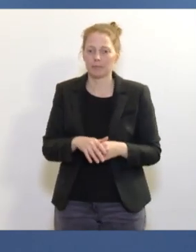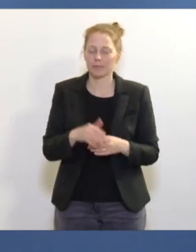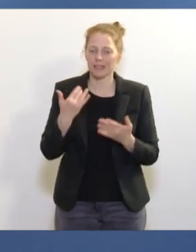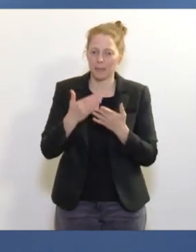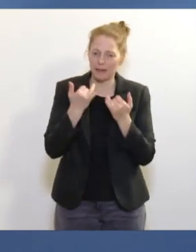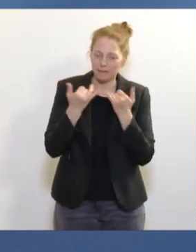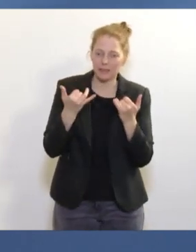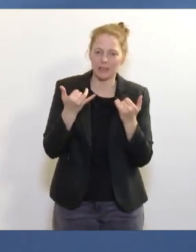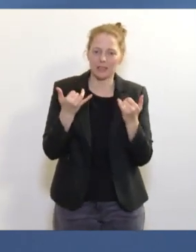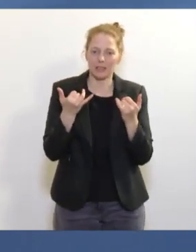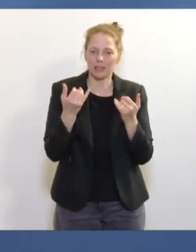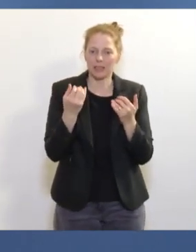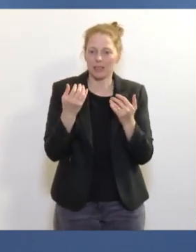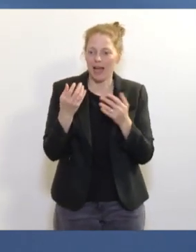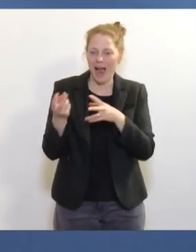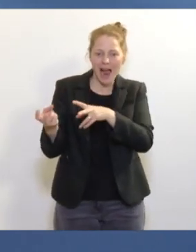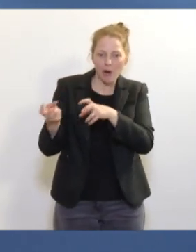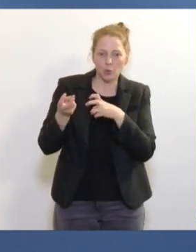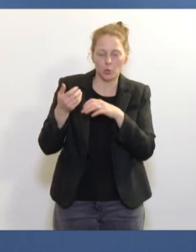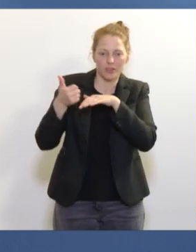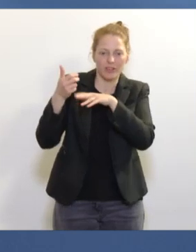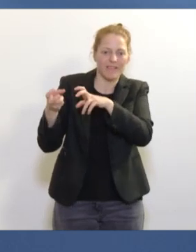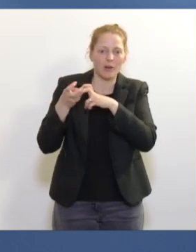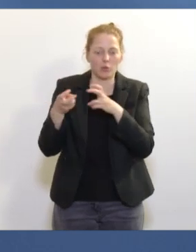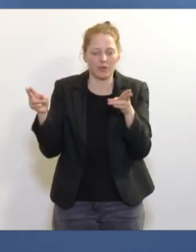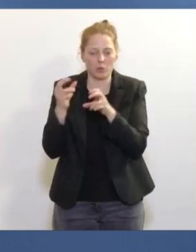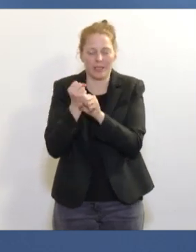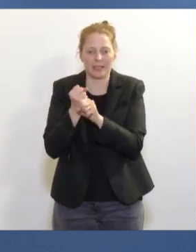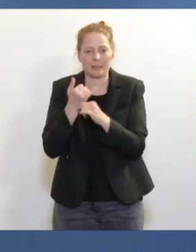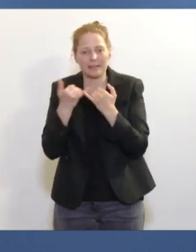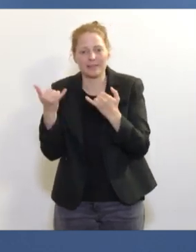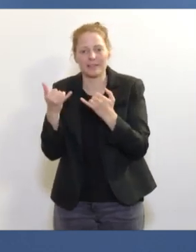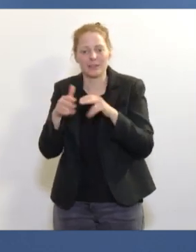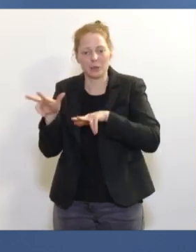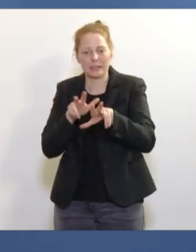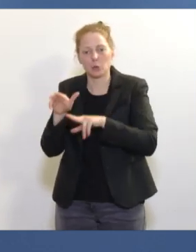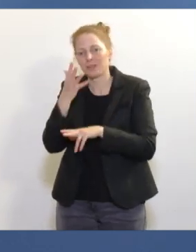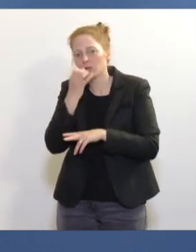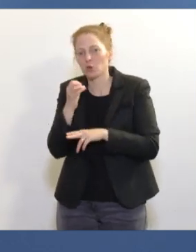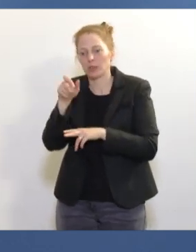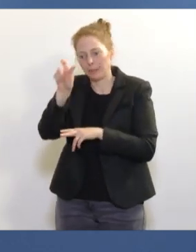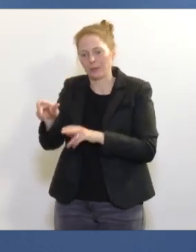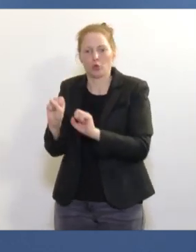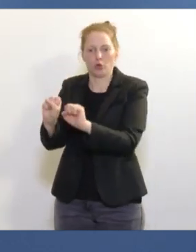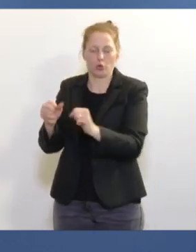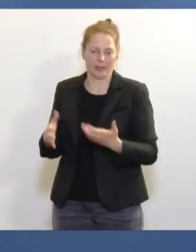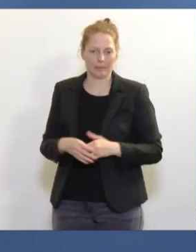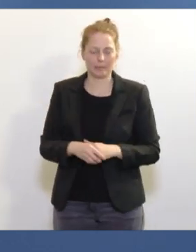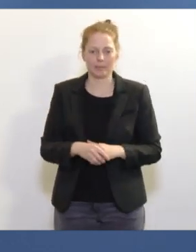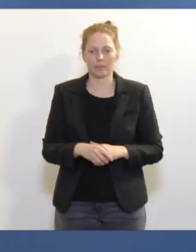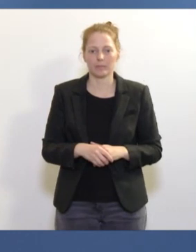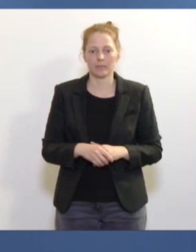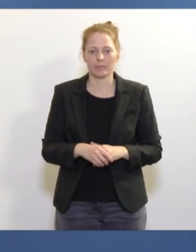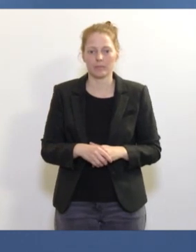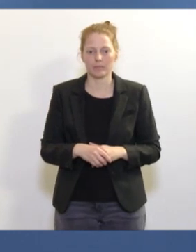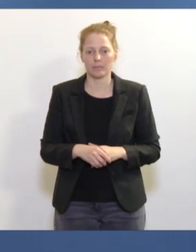pour contrôler ces abus et, in fine, protéger les salariés? Ja, ich meine, ich hatte das wieder schon